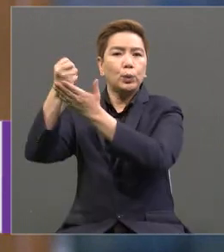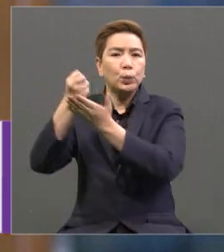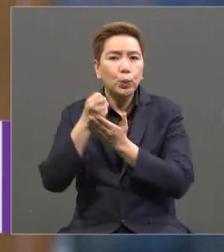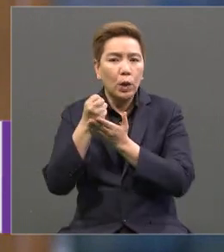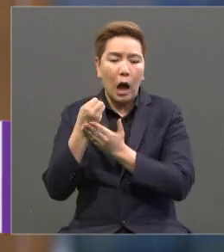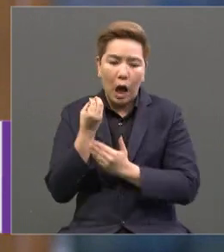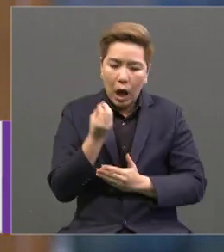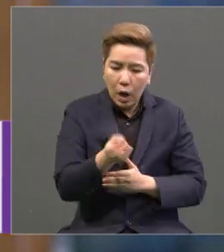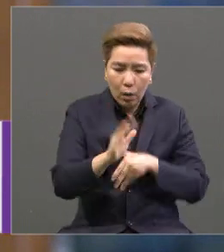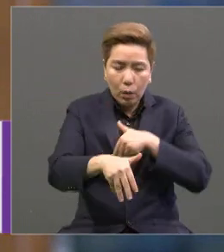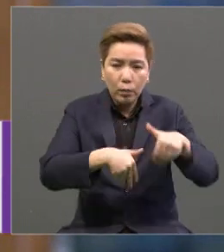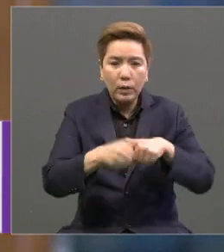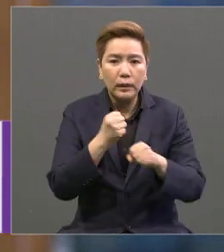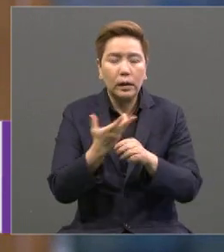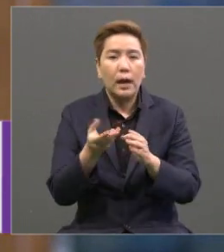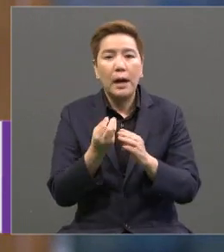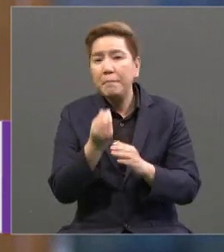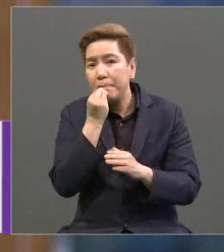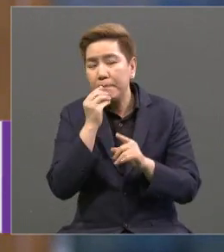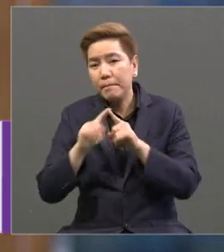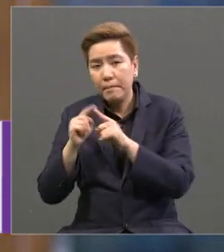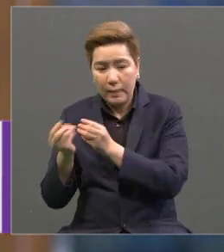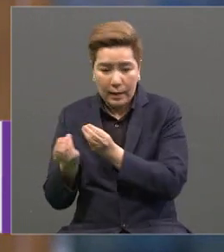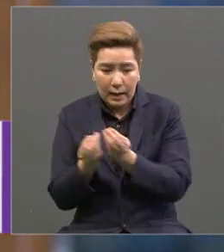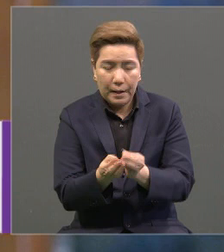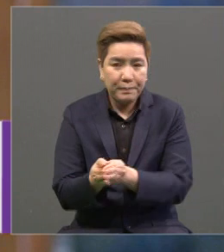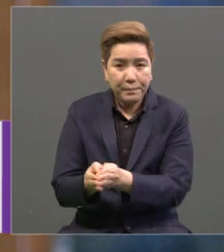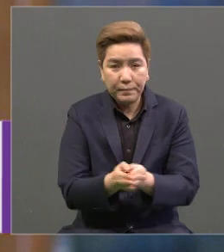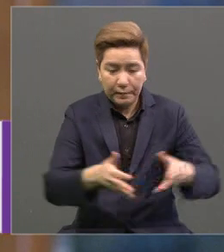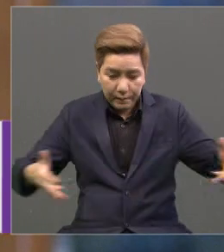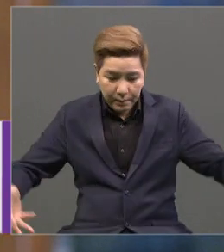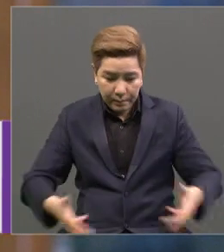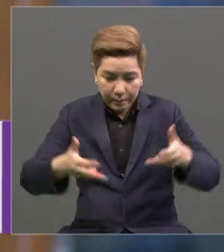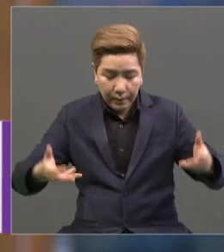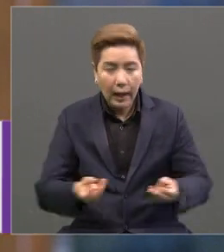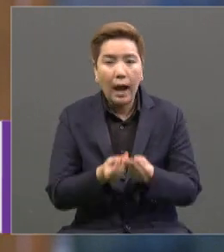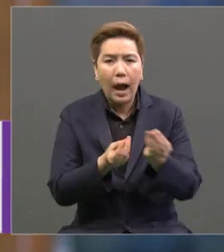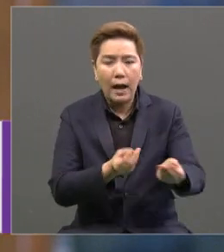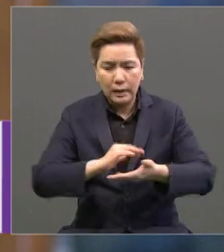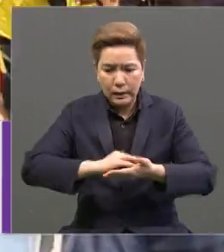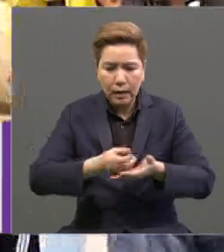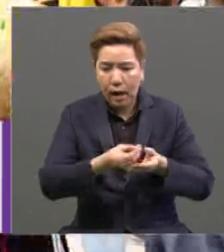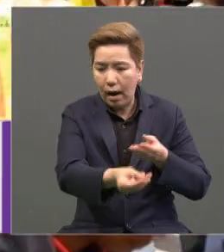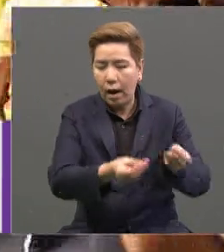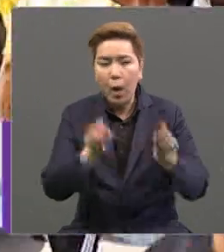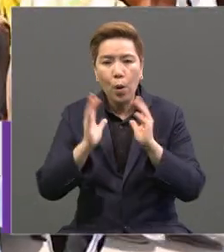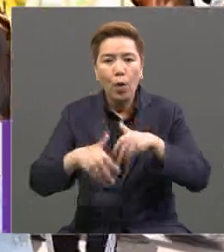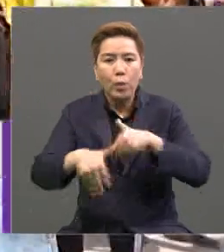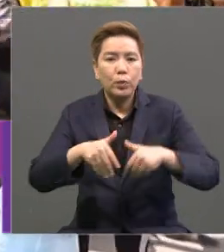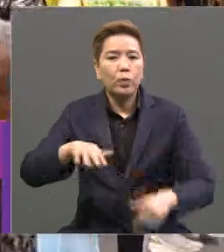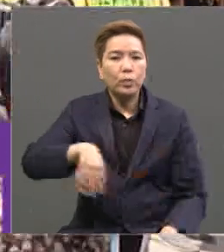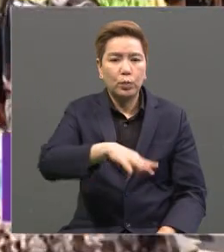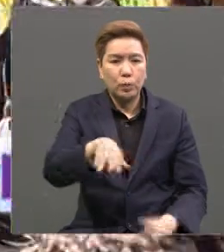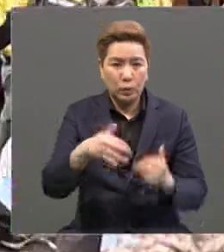าทสมเด็จพระเจ้าอยู่หัวที่ทรงพระกรุณาโปรดเกล้าโปรดกระหม่อมให้จัดตั้งโรงครัวพระราชทานเพื่อเป็นขวัญและกำลังใจแก่ประชาชนและเ